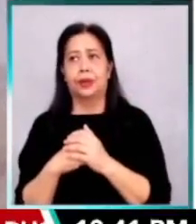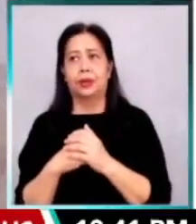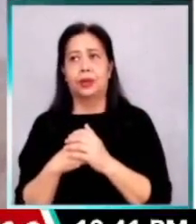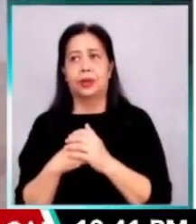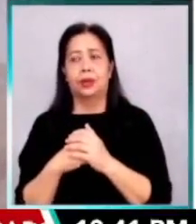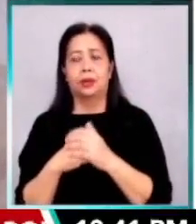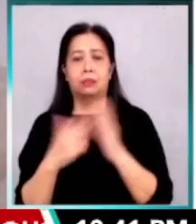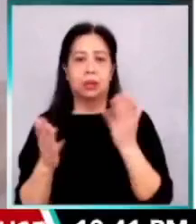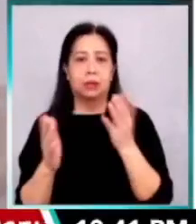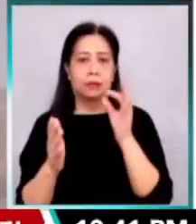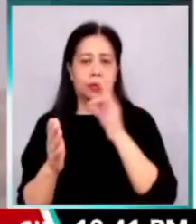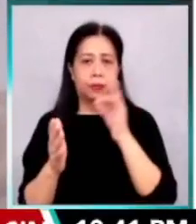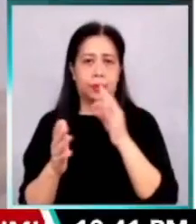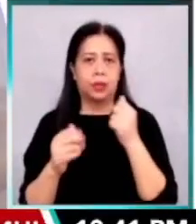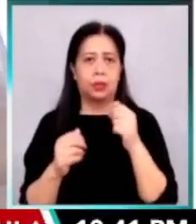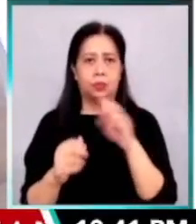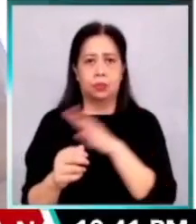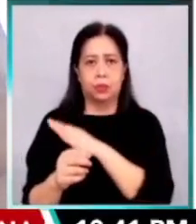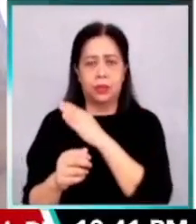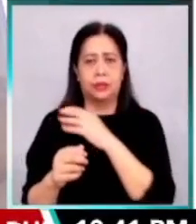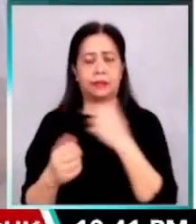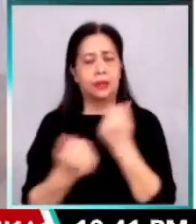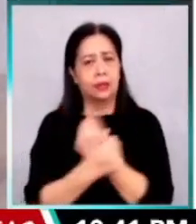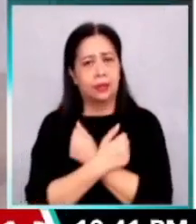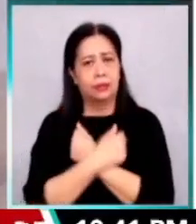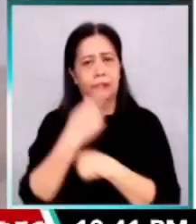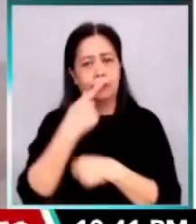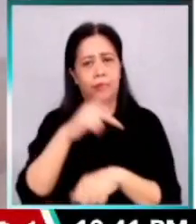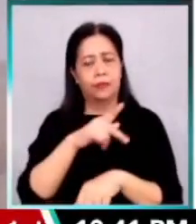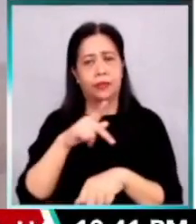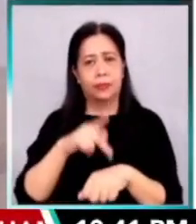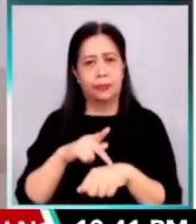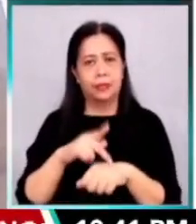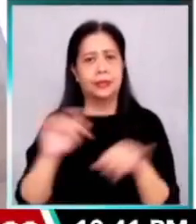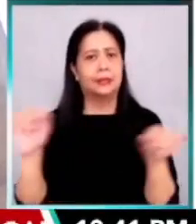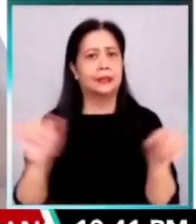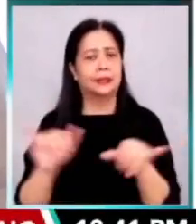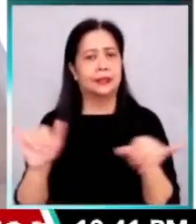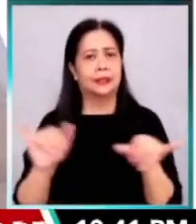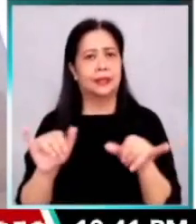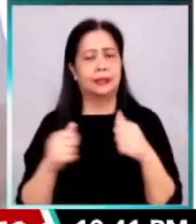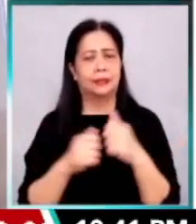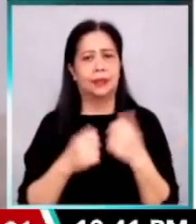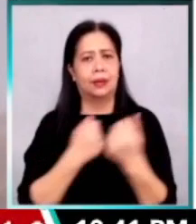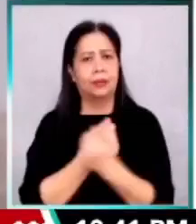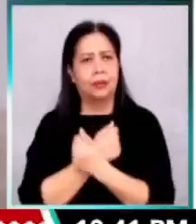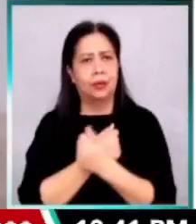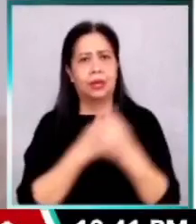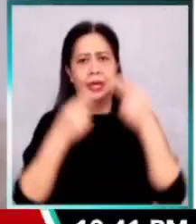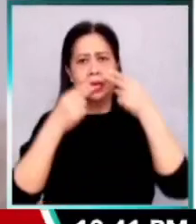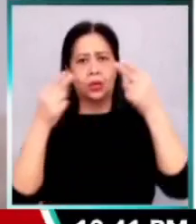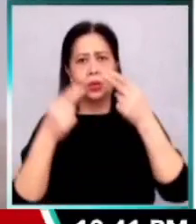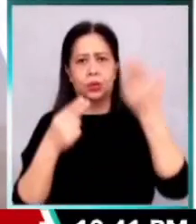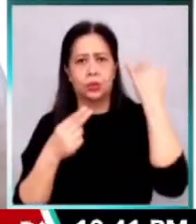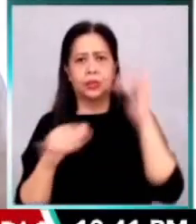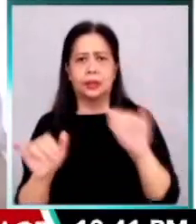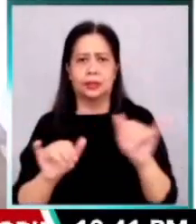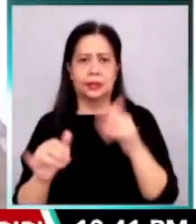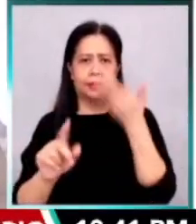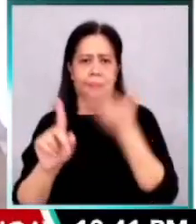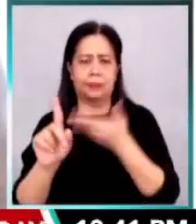ang katapatan at pagmamahal sa bayan ay kapares ng ating mga bayaning tulad ni Gat Andres.